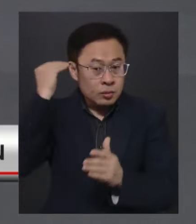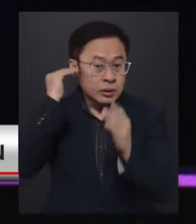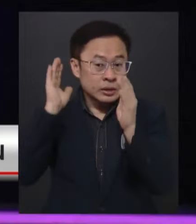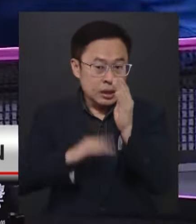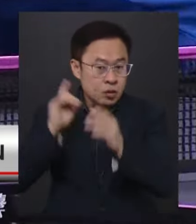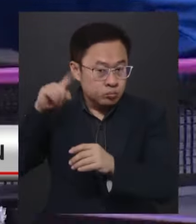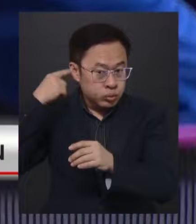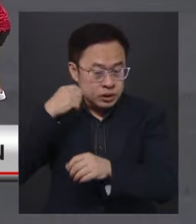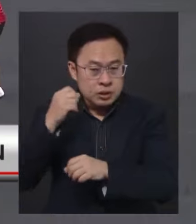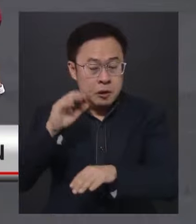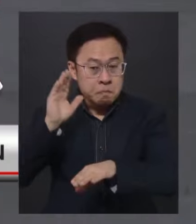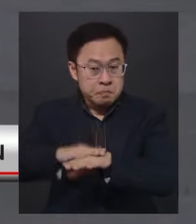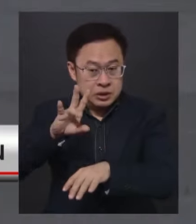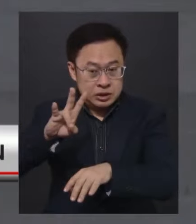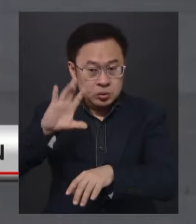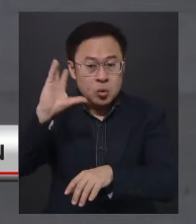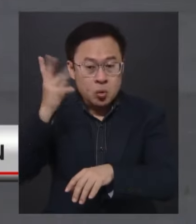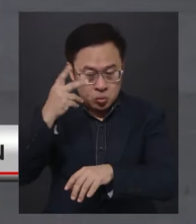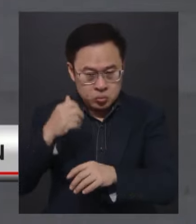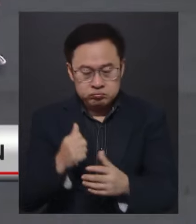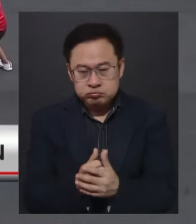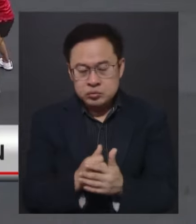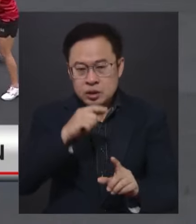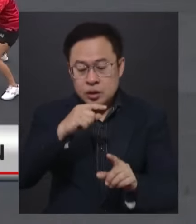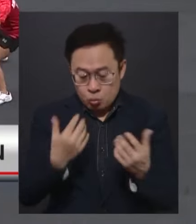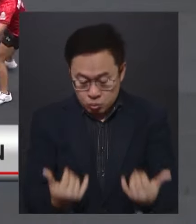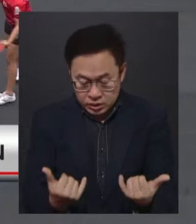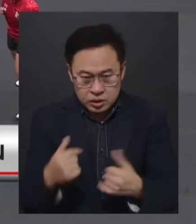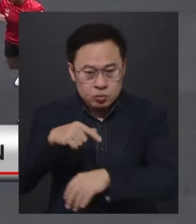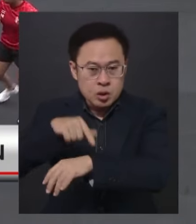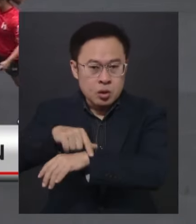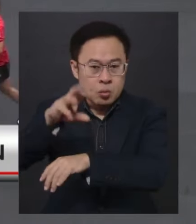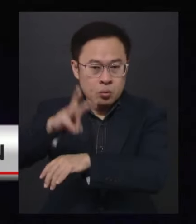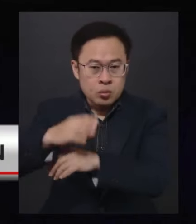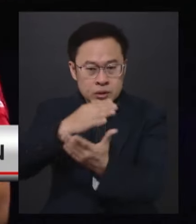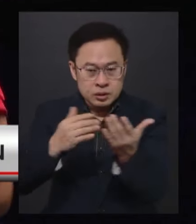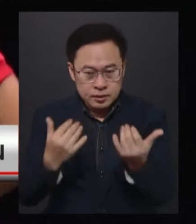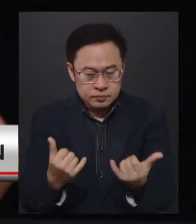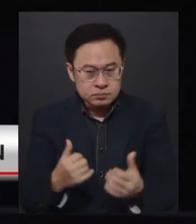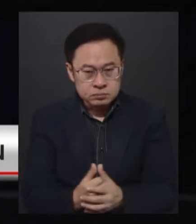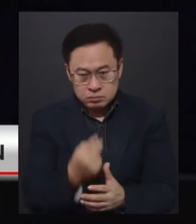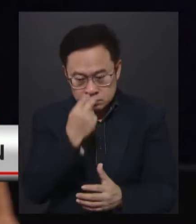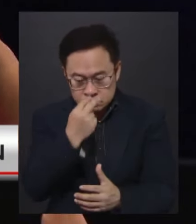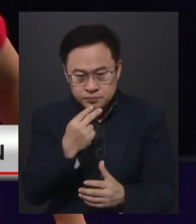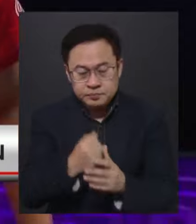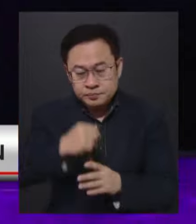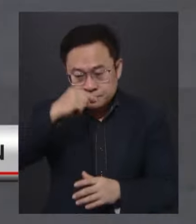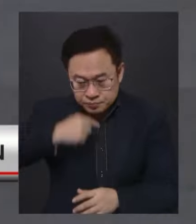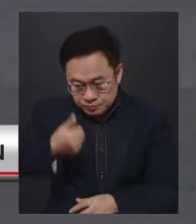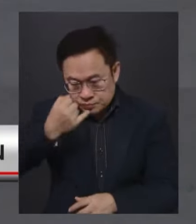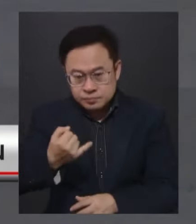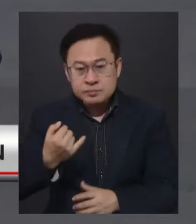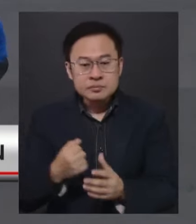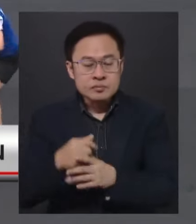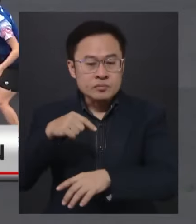19ปีอันดับ 7ของโลกในวันที่ 1มิถุนายนหรือว่าวันนี้ในช่วงเวลา 6:30นนั่นเองค่ะก็เดี๋ยววันนี้ 18:30นเดี๋ยวรอ